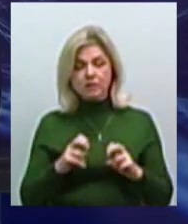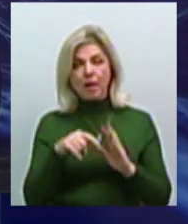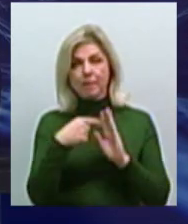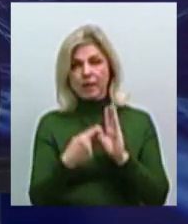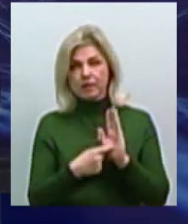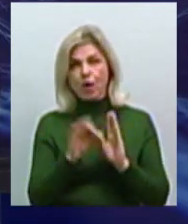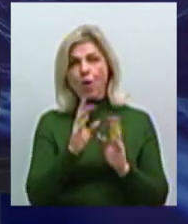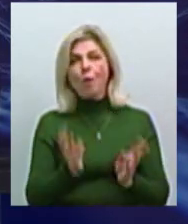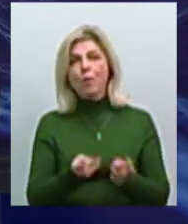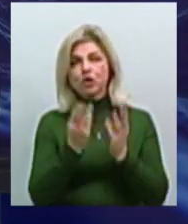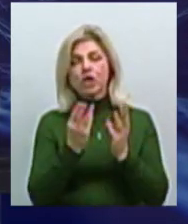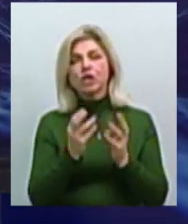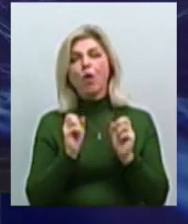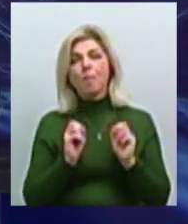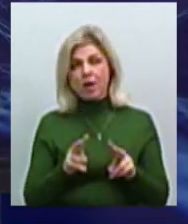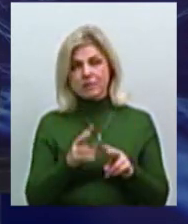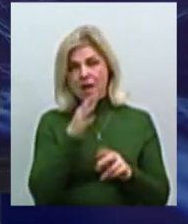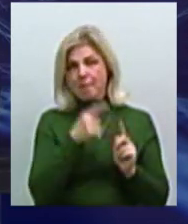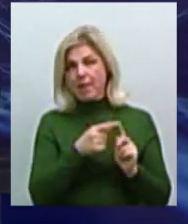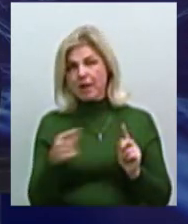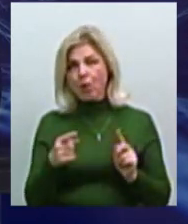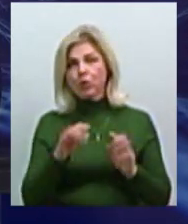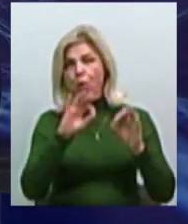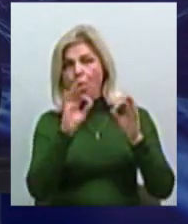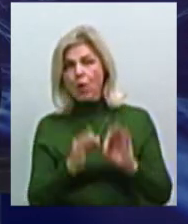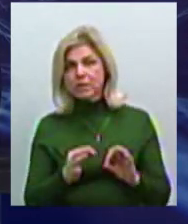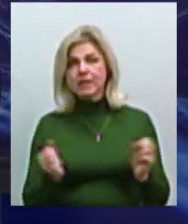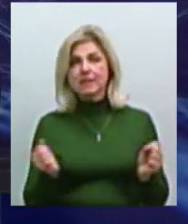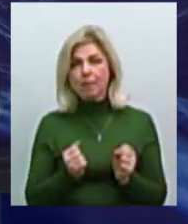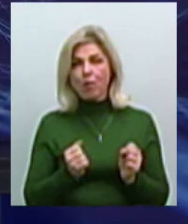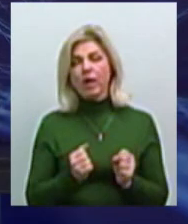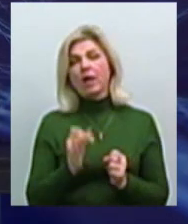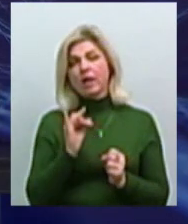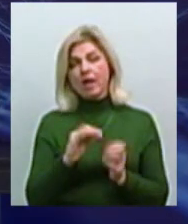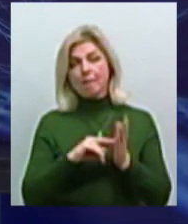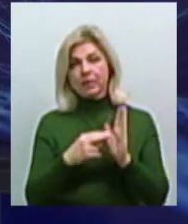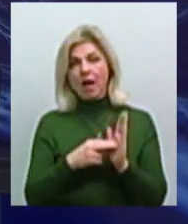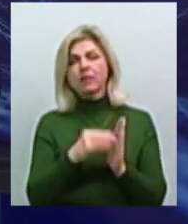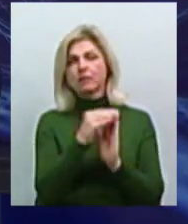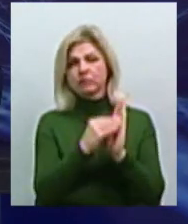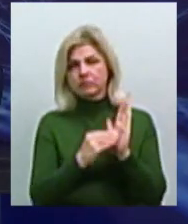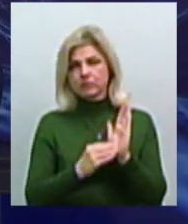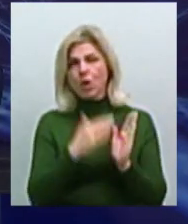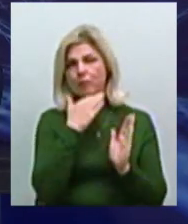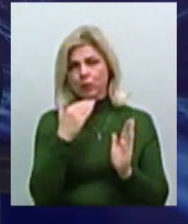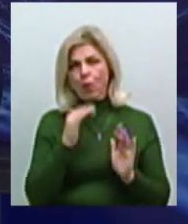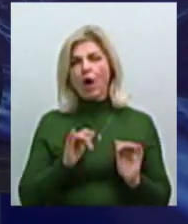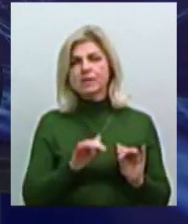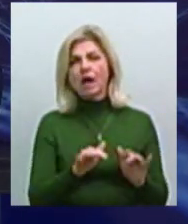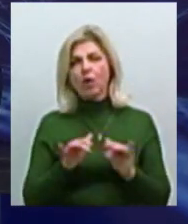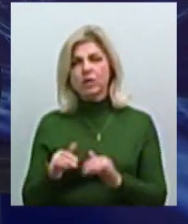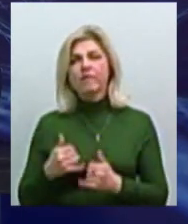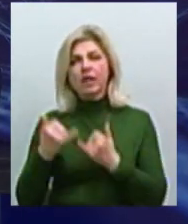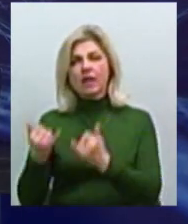пожеженебезпечного осінньо-зимового періоду, в якому в цьому плані розписано ряд конкретних заходів для адміністрації,